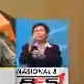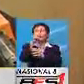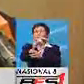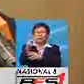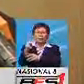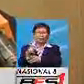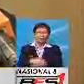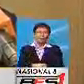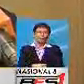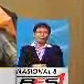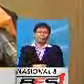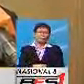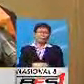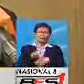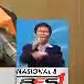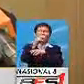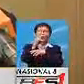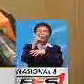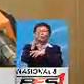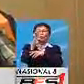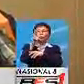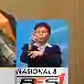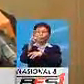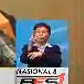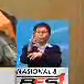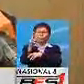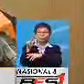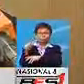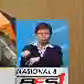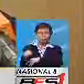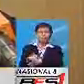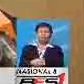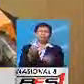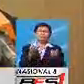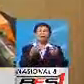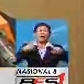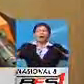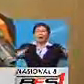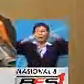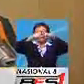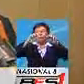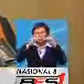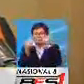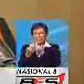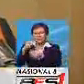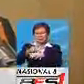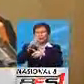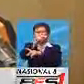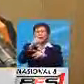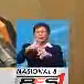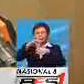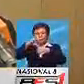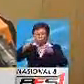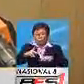orang kata kubu umno masyarakat di sana ataupun rakyat dan pengundi-pengundi di Kuala